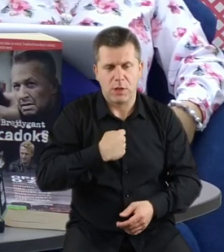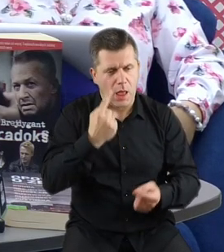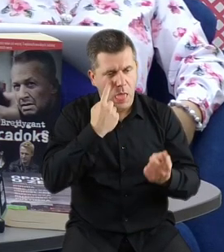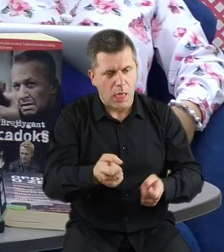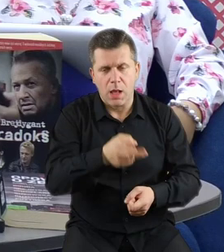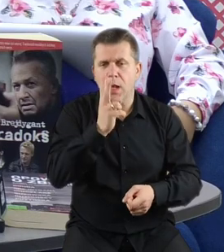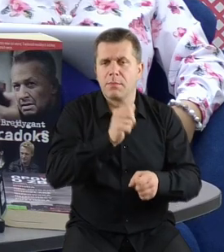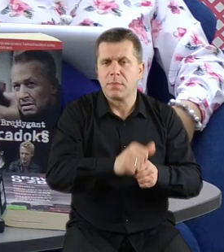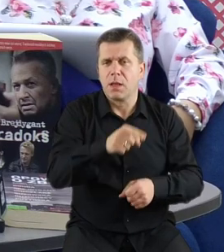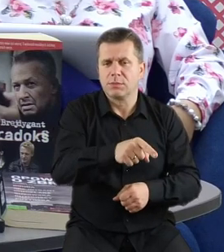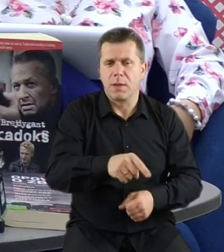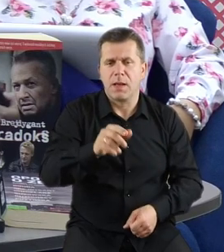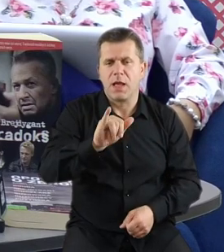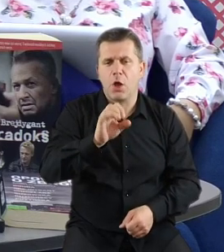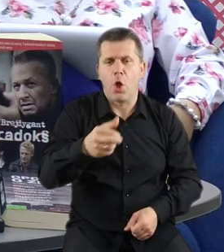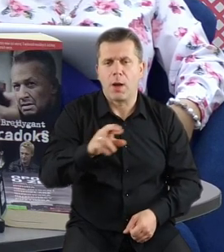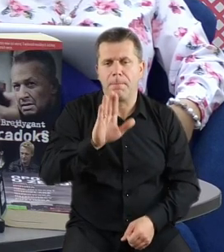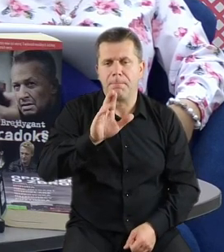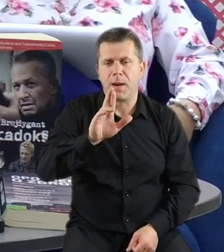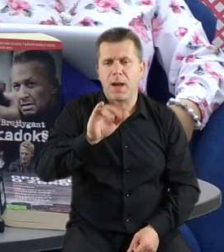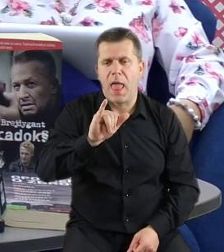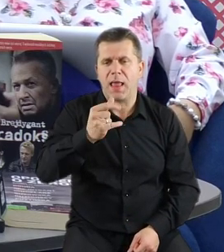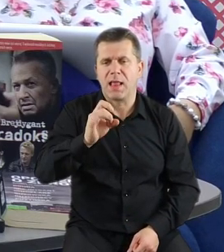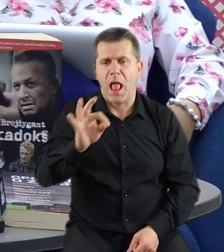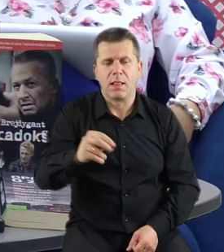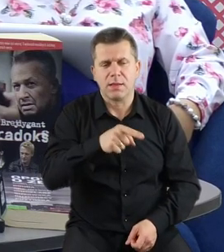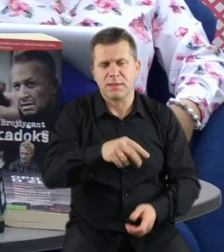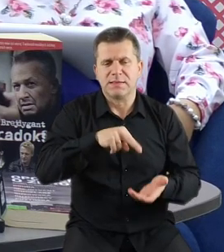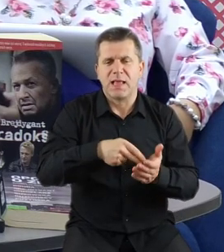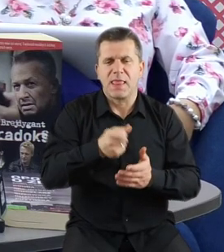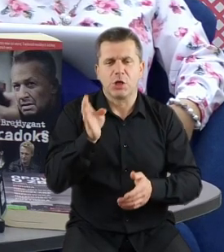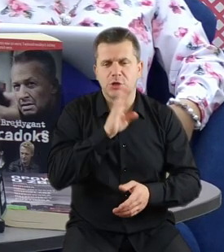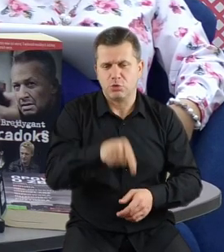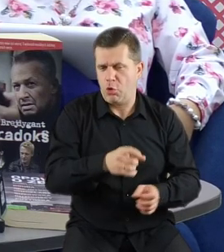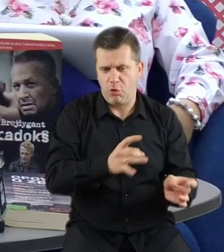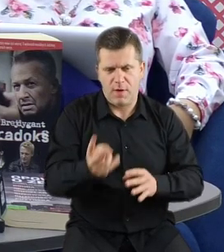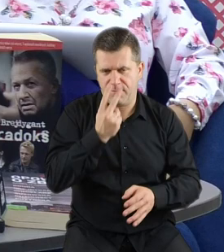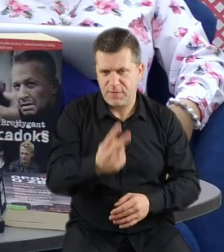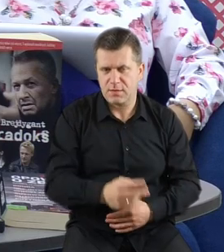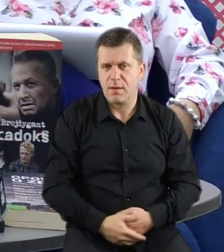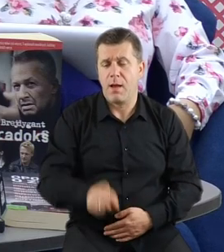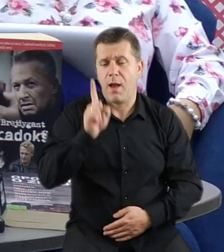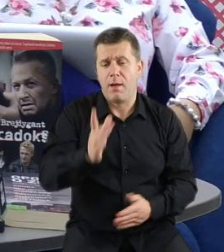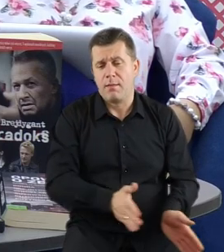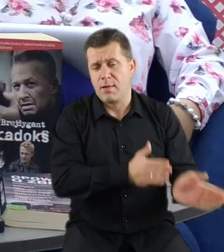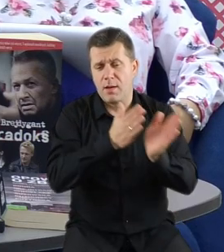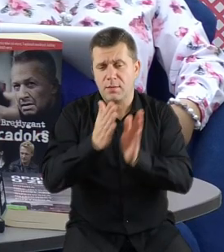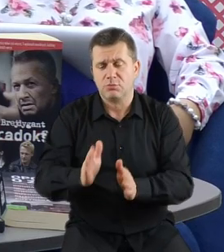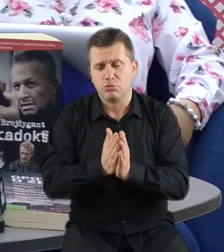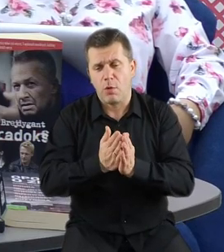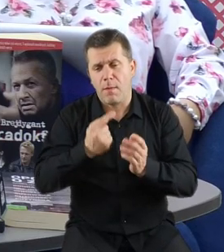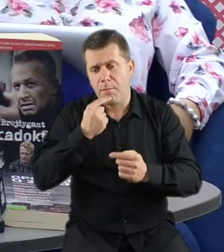sobie zerknęłam, kim jest ten Igor Brejdygan, fajna książka. I mówię o scenarzysta, to widać, kiedy się czyta Szać. Ale w